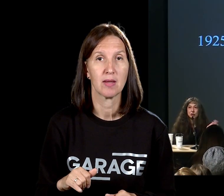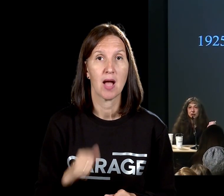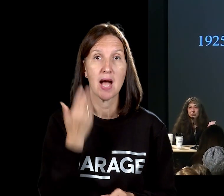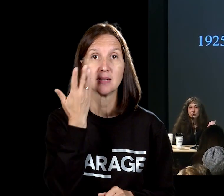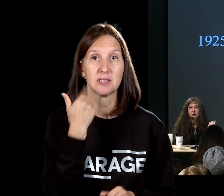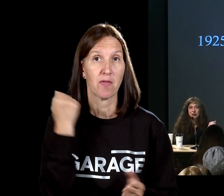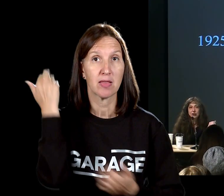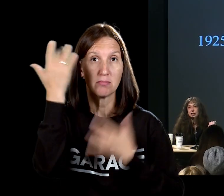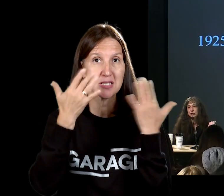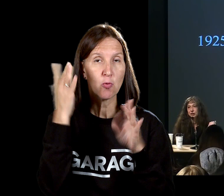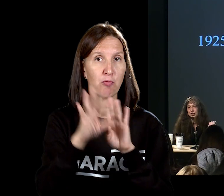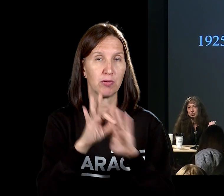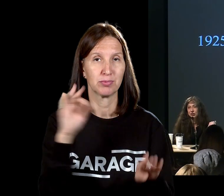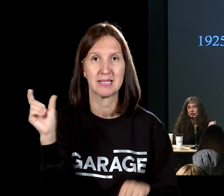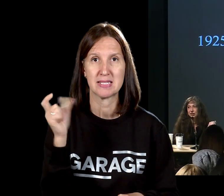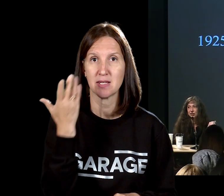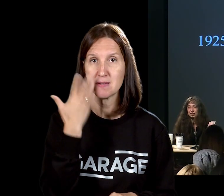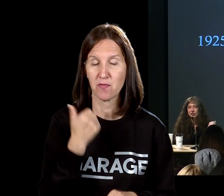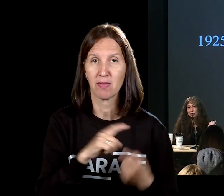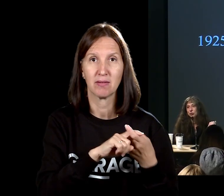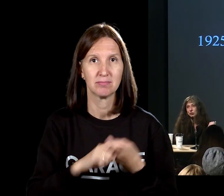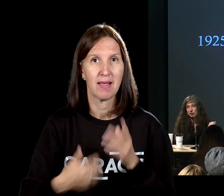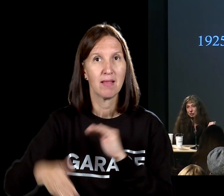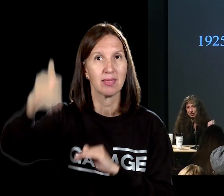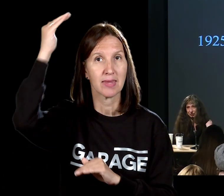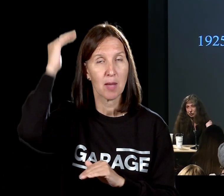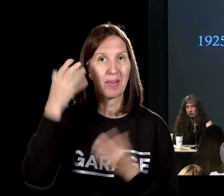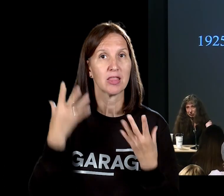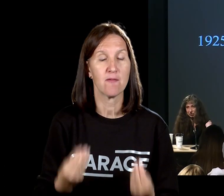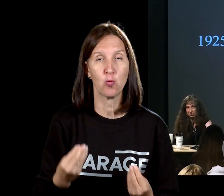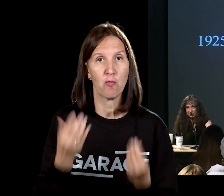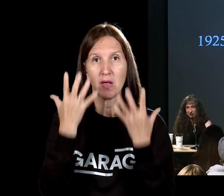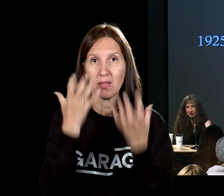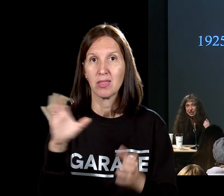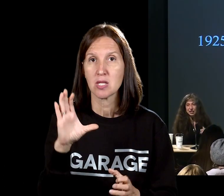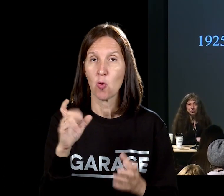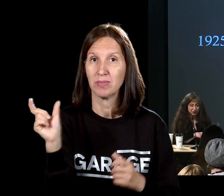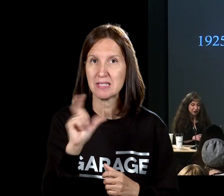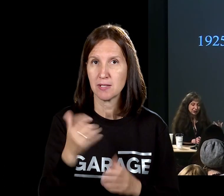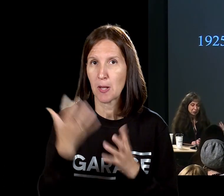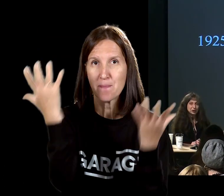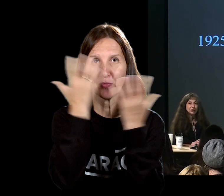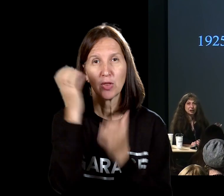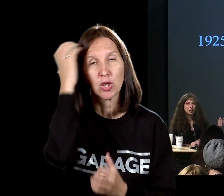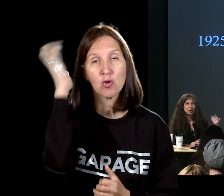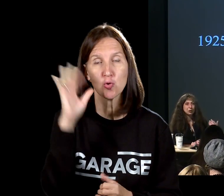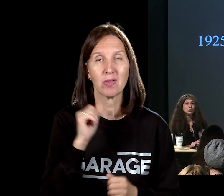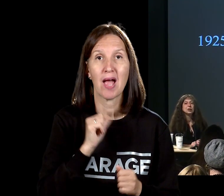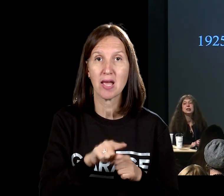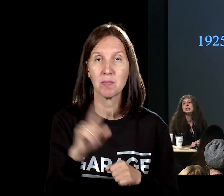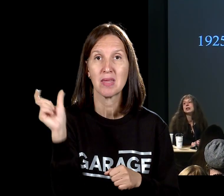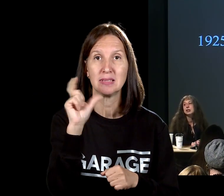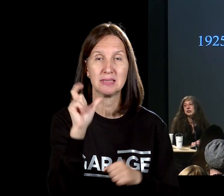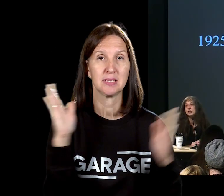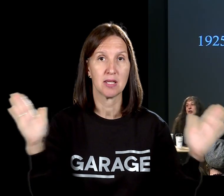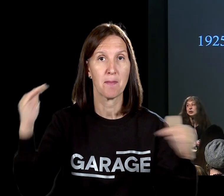цветом снов оказывается синий цвет неба, цвет дневного неба, а не ночного неба сновидений. И вот эти как бы, синие